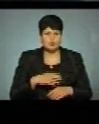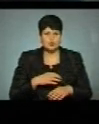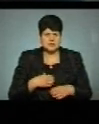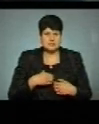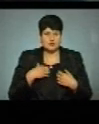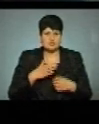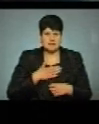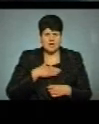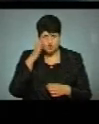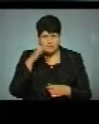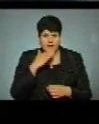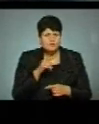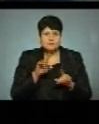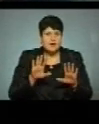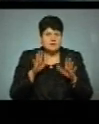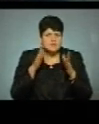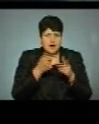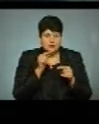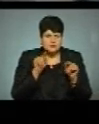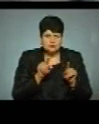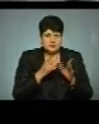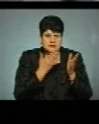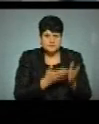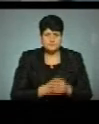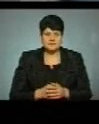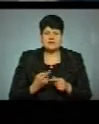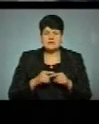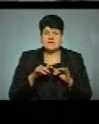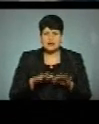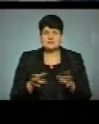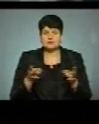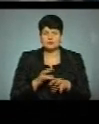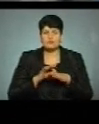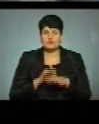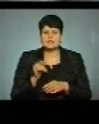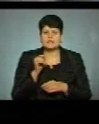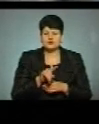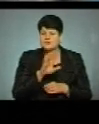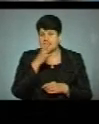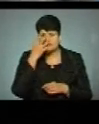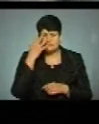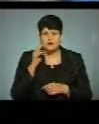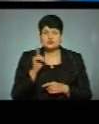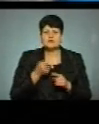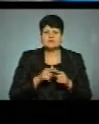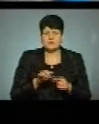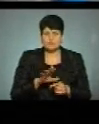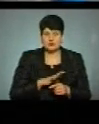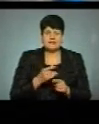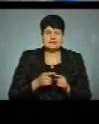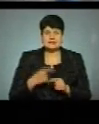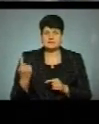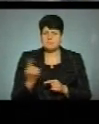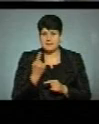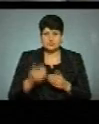за нашого тата, щоб з ним нічого, не дай Бог, не сталося. І ці акції потрібно проводити для того, щоб не забувати, що таке було. Це наш перший крок